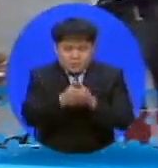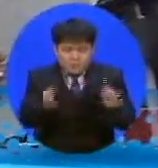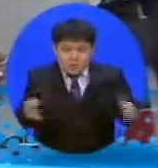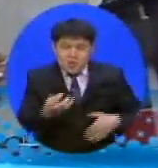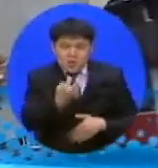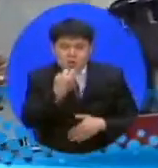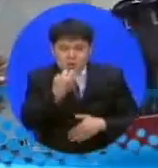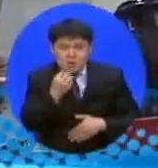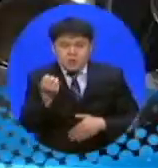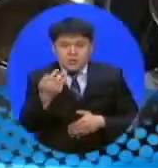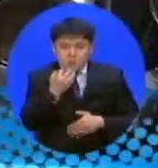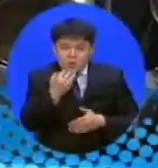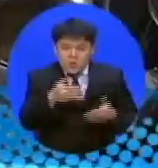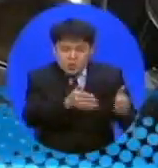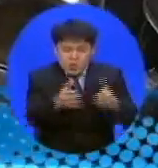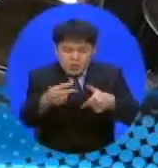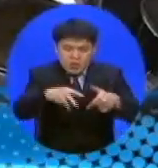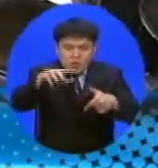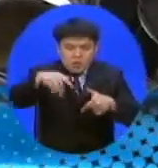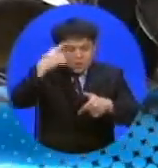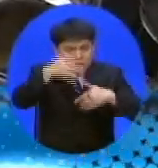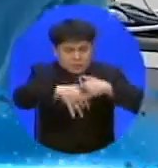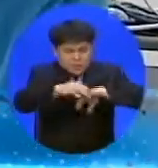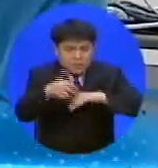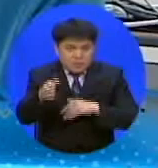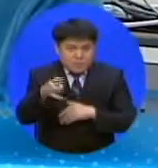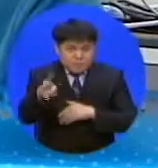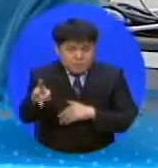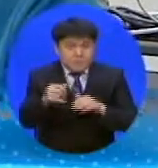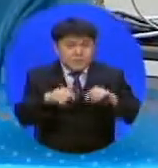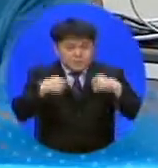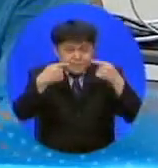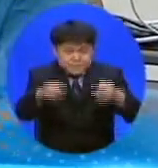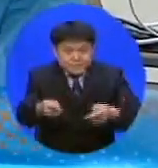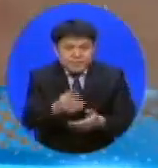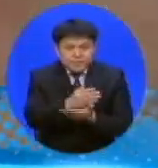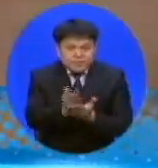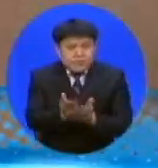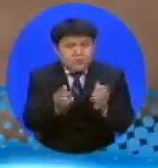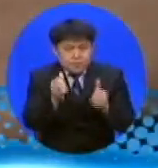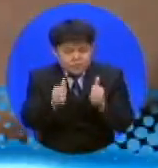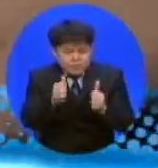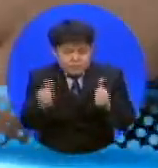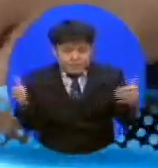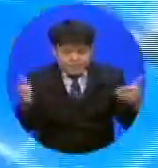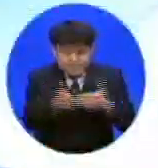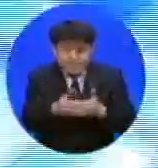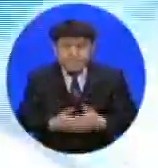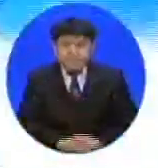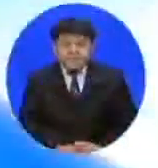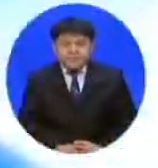지역의 지적자폐성 장애인들이 선수로 참가해 총 6개 직종에서 열띤 경합을 벌였습니다.